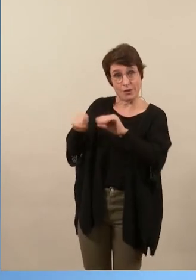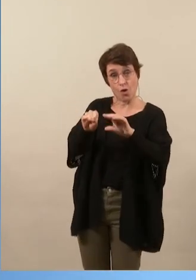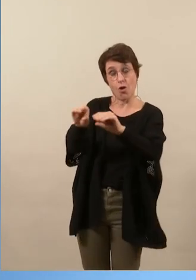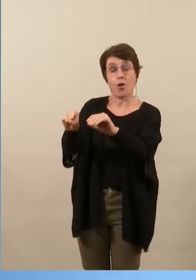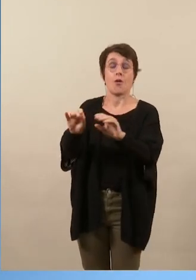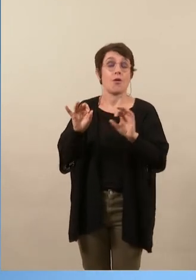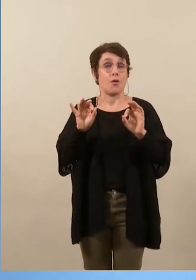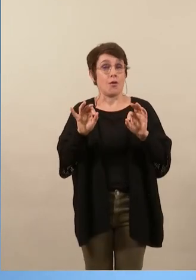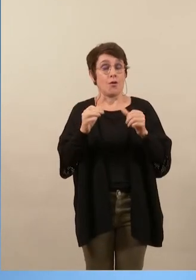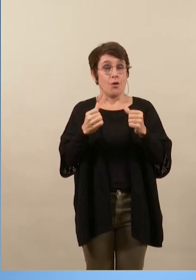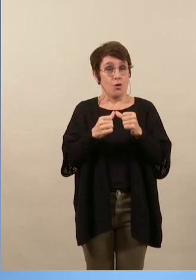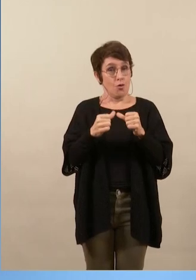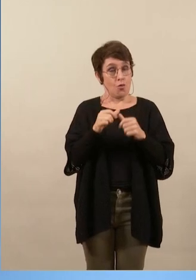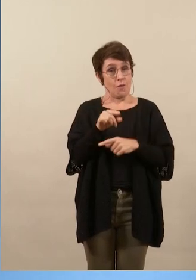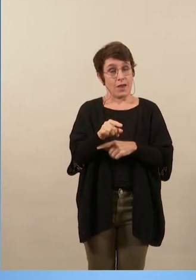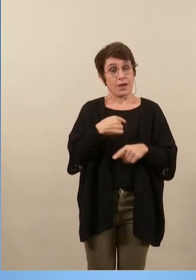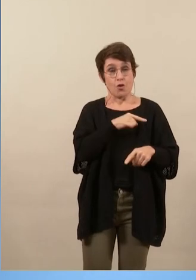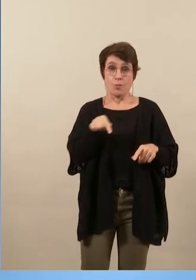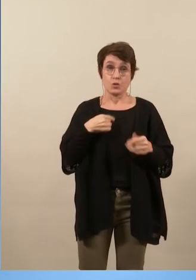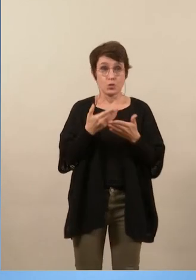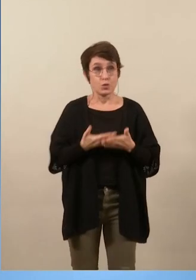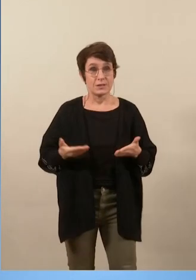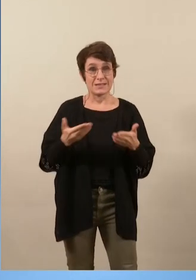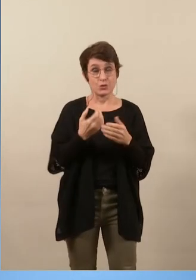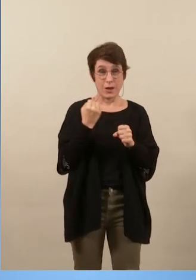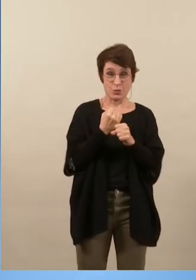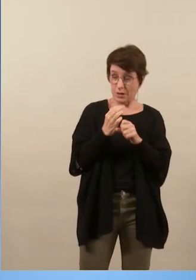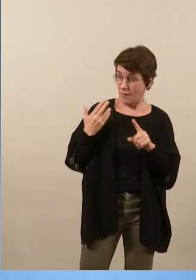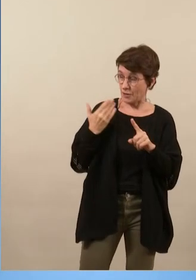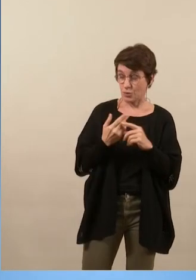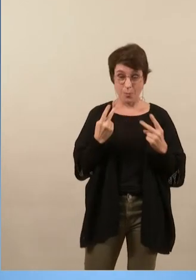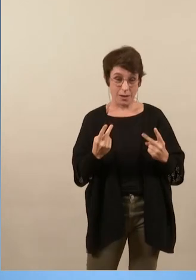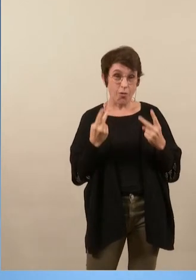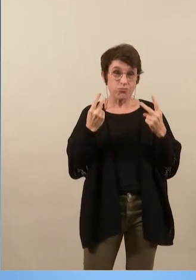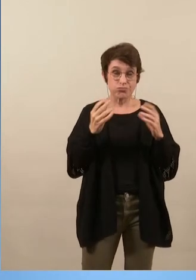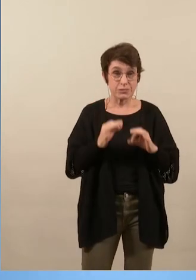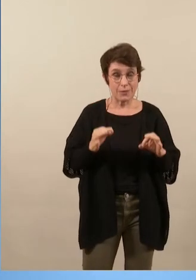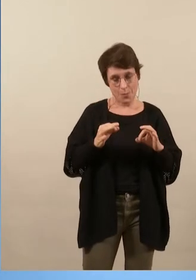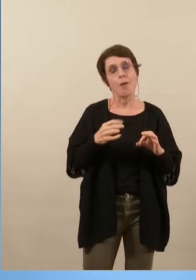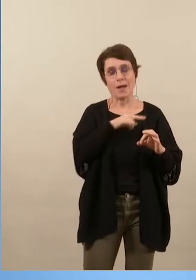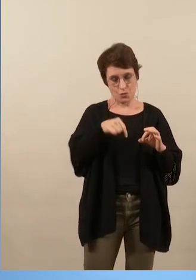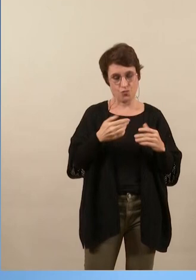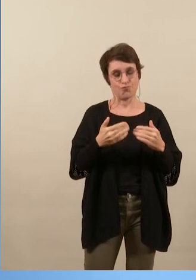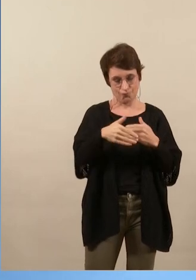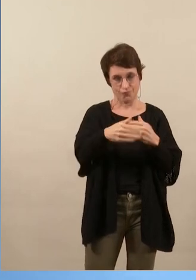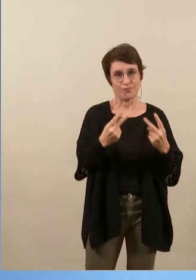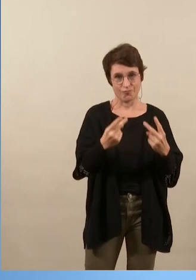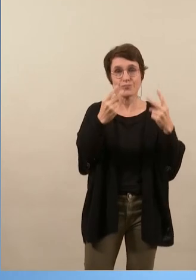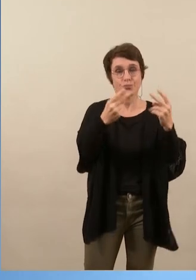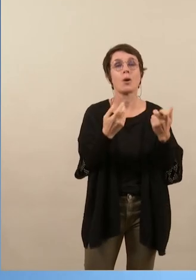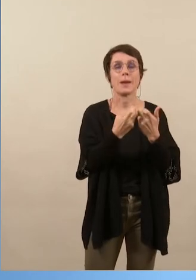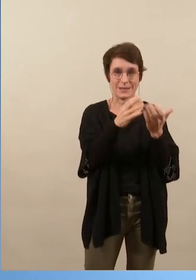nous allons valoriser financièrement des situations de travail qui ne l'étaient pas jusqu'à maintenant avec des primes dédié à